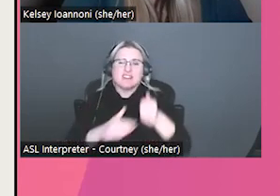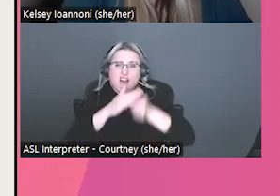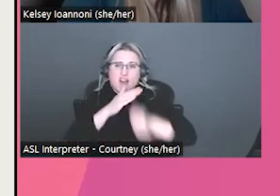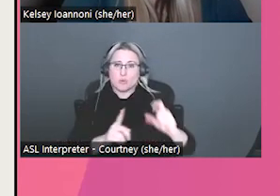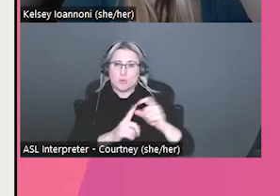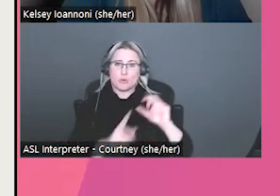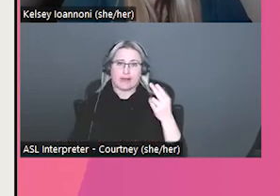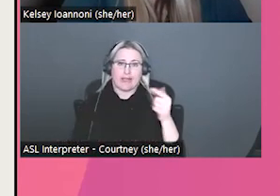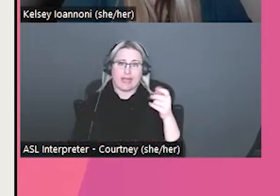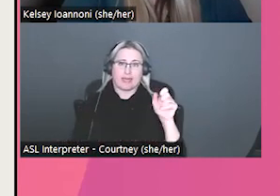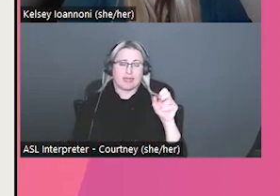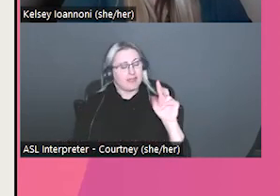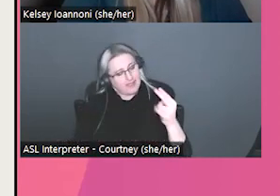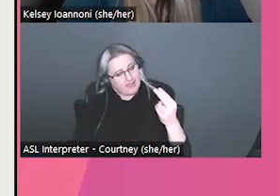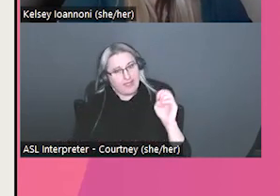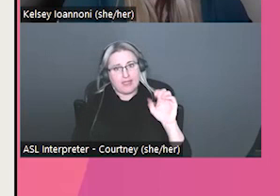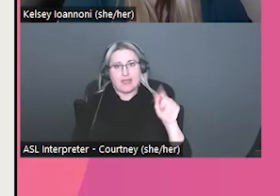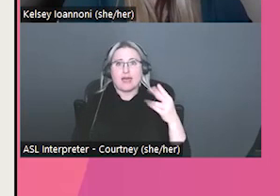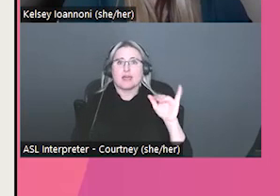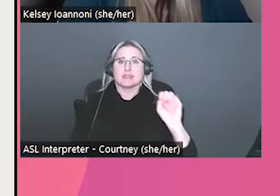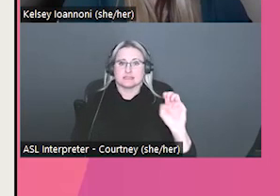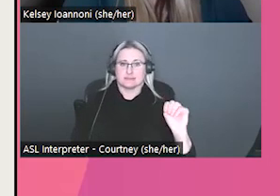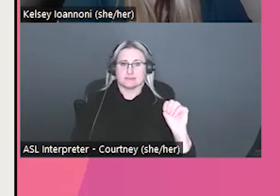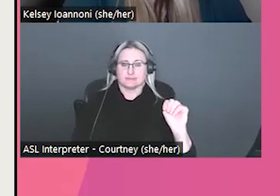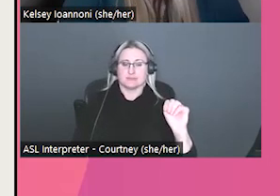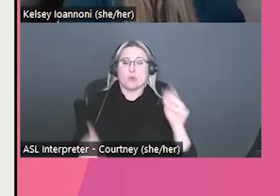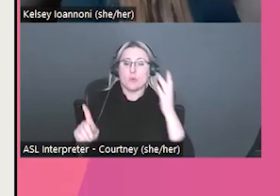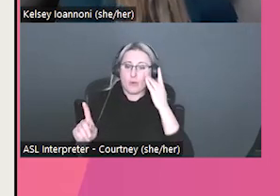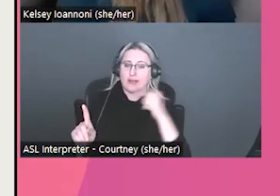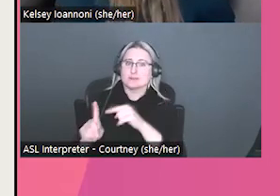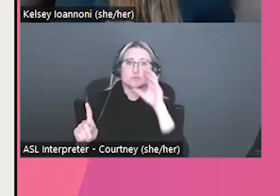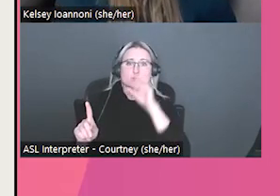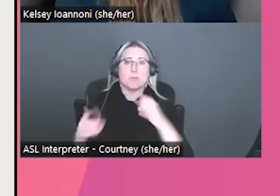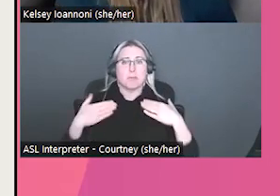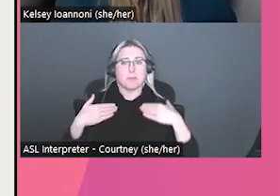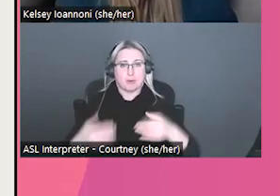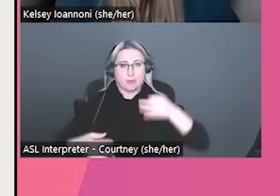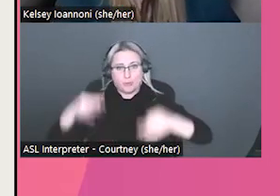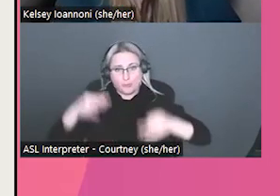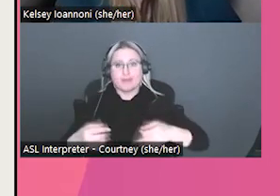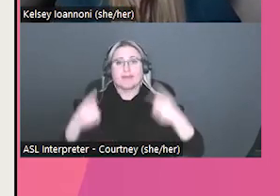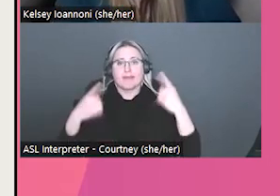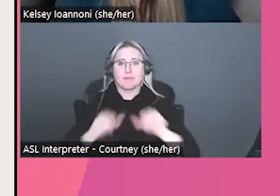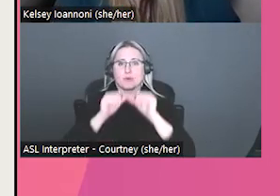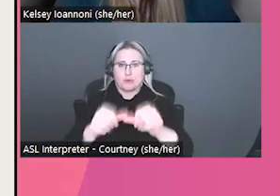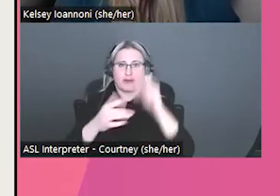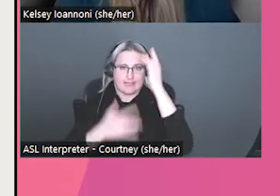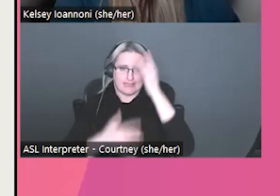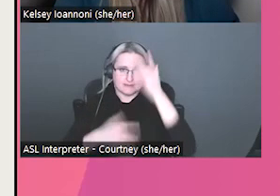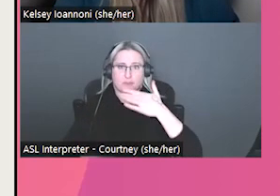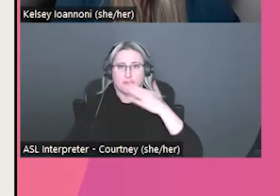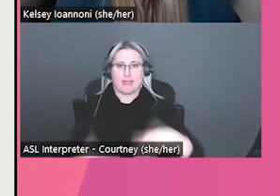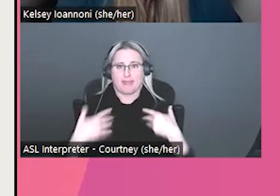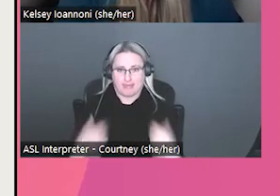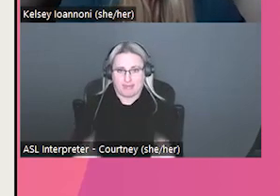cet donc évitement est aussi et ce préjugé est aussi lié à ce qu'on peut appeler